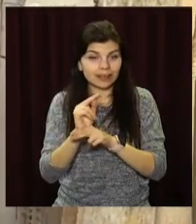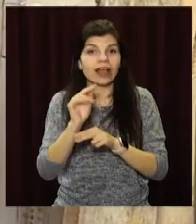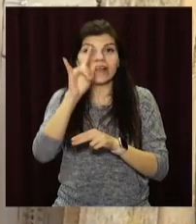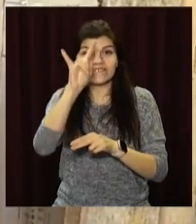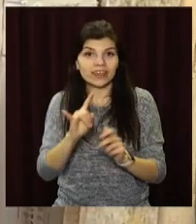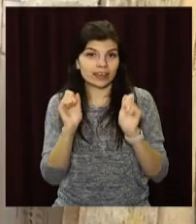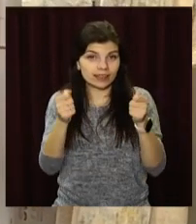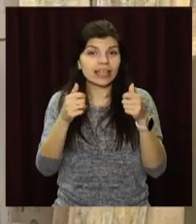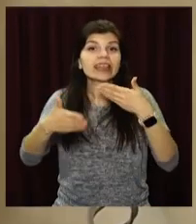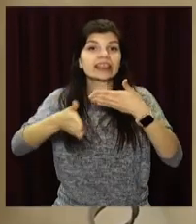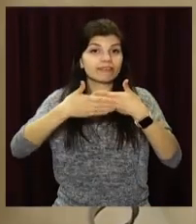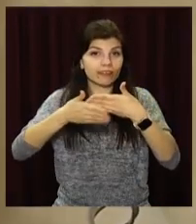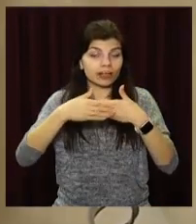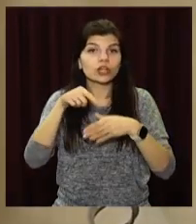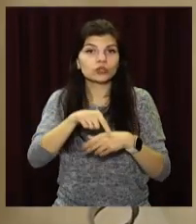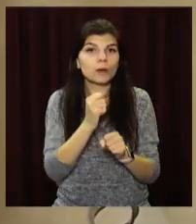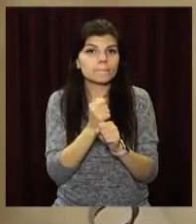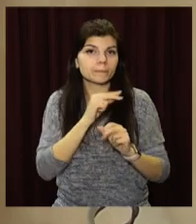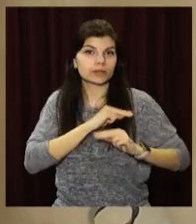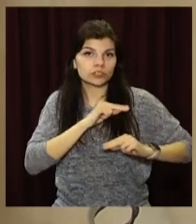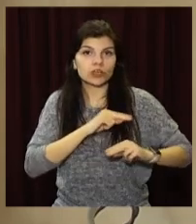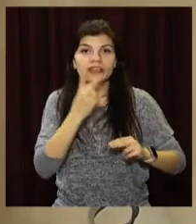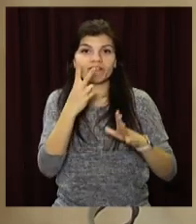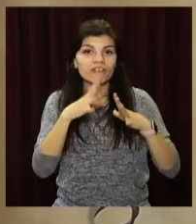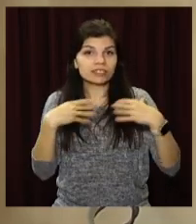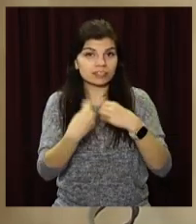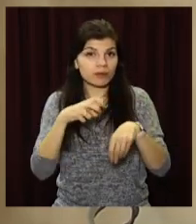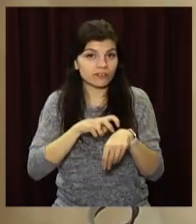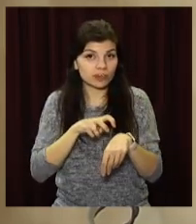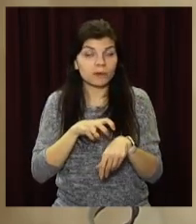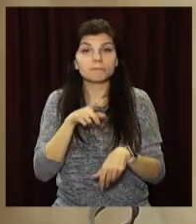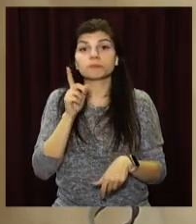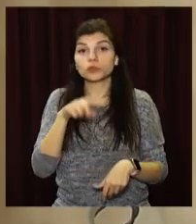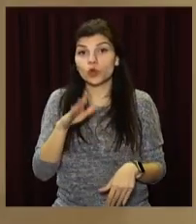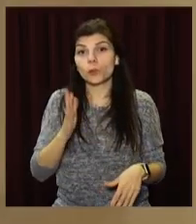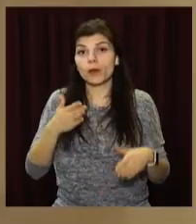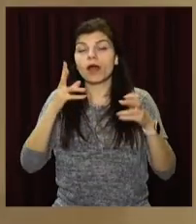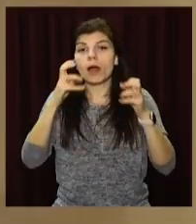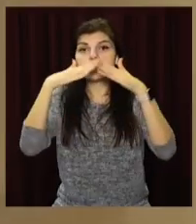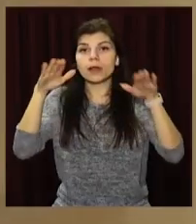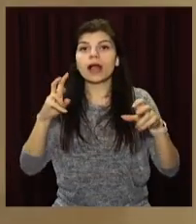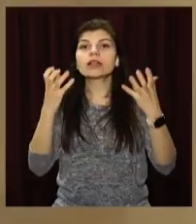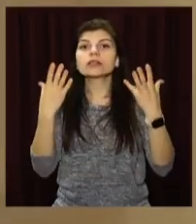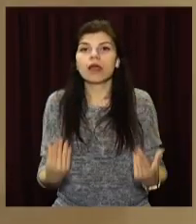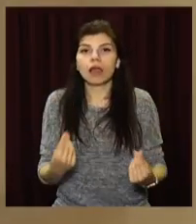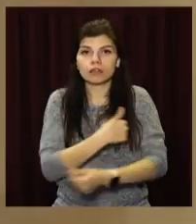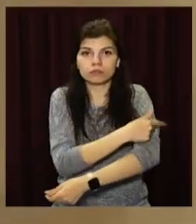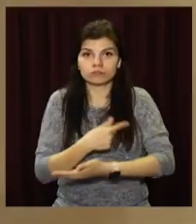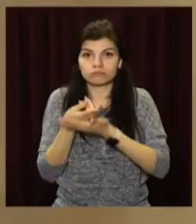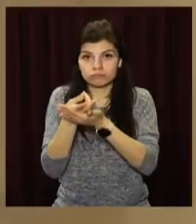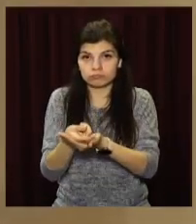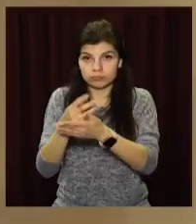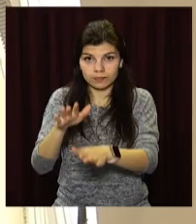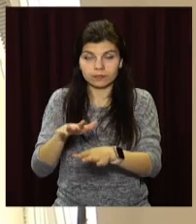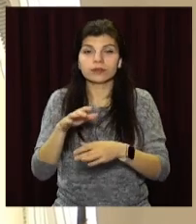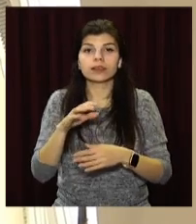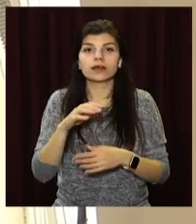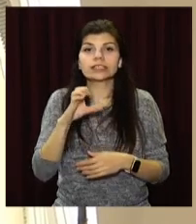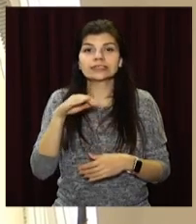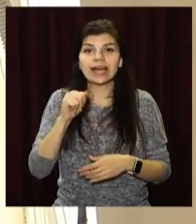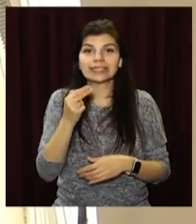вікна і двері. Тут працюватимуть 2 сімейні лікарі. Буде також і палата денного стаціонару. Крім того, у будівлі